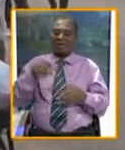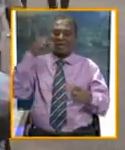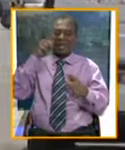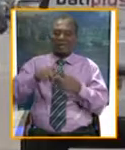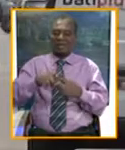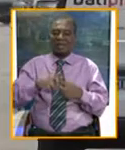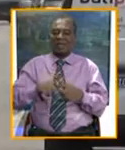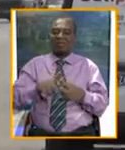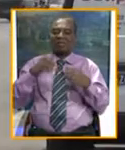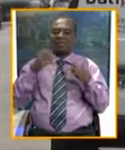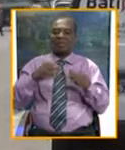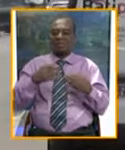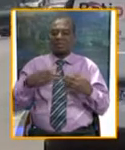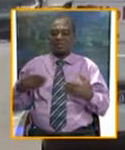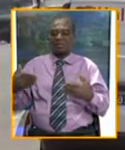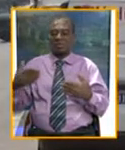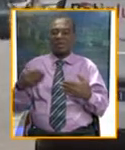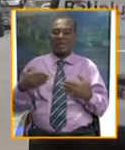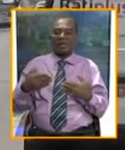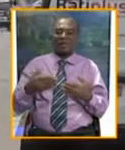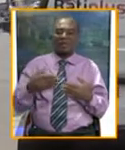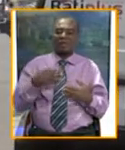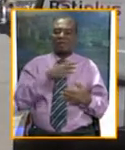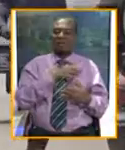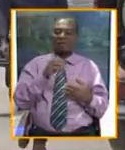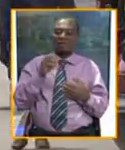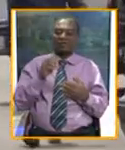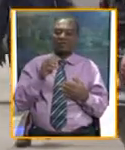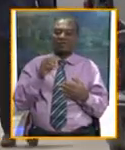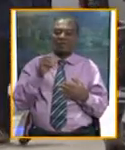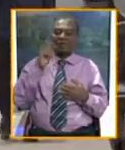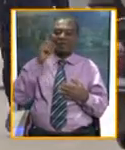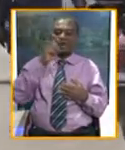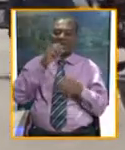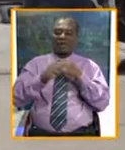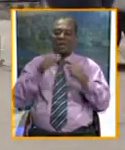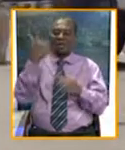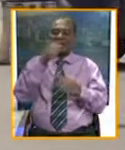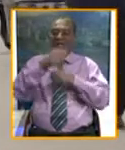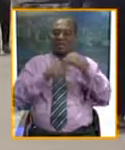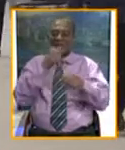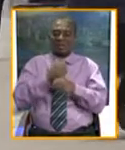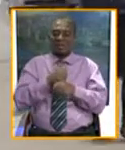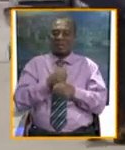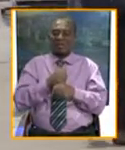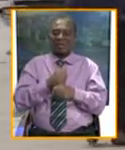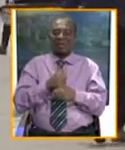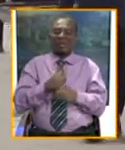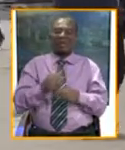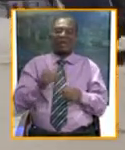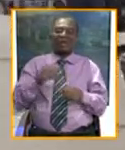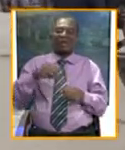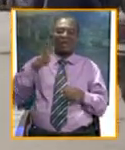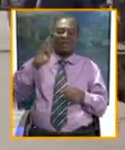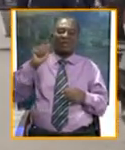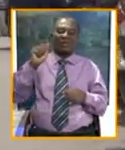nombre de communes est passé depuis 2018 de 197 à 201. En une décennie, Ahmed Bakayoko aura laissé ses empreintes au